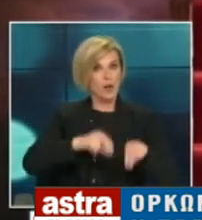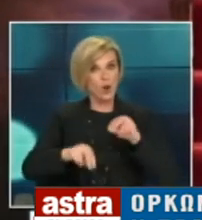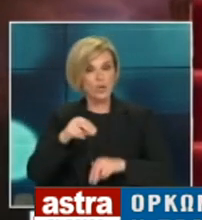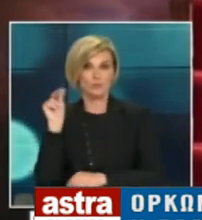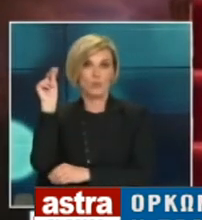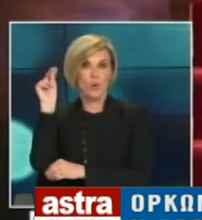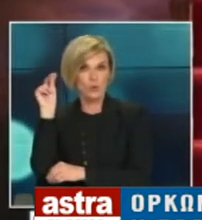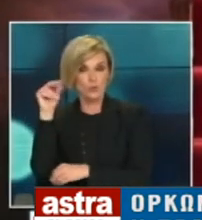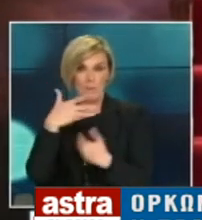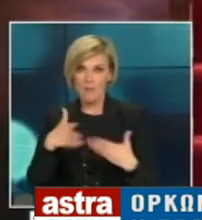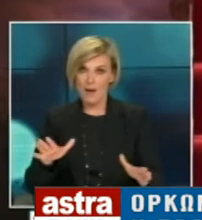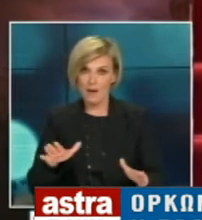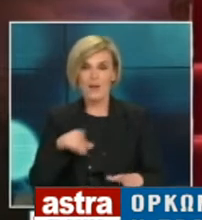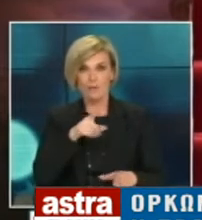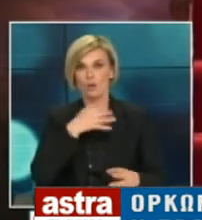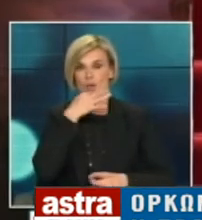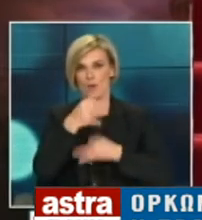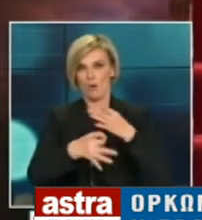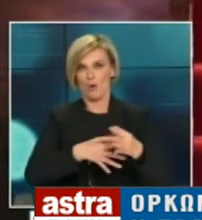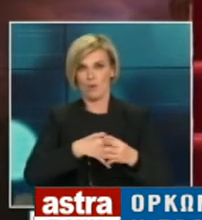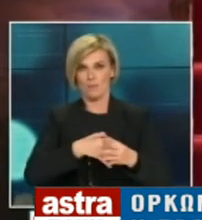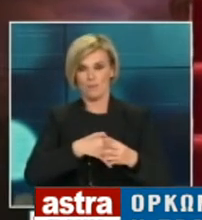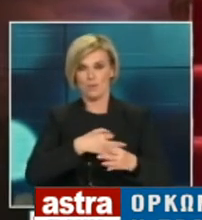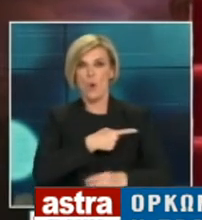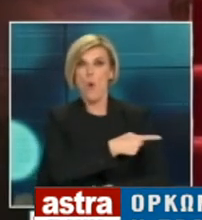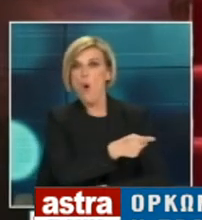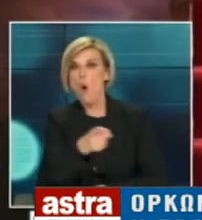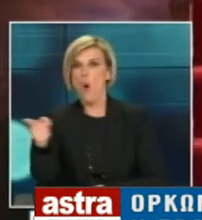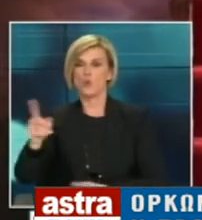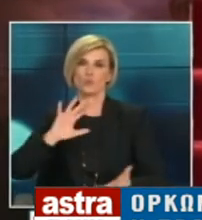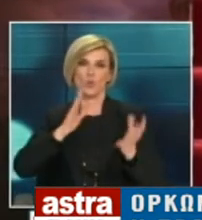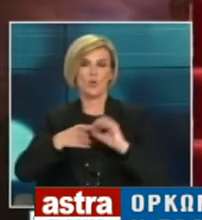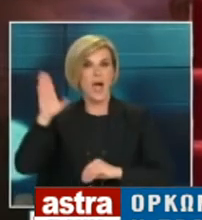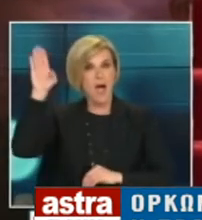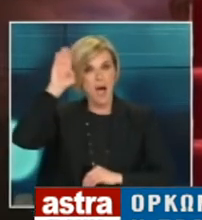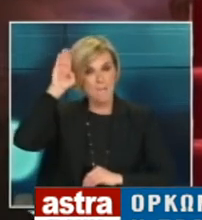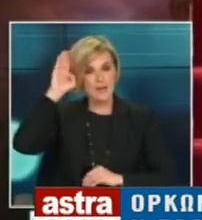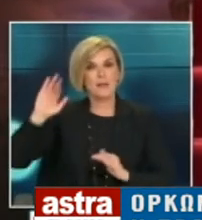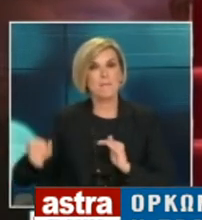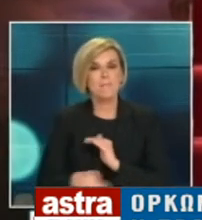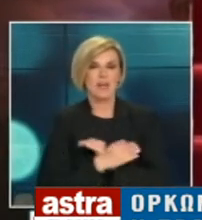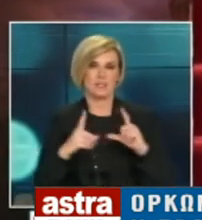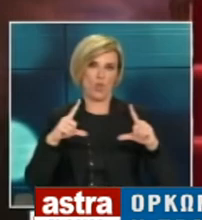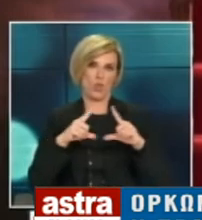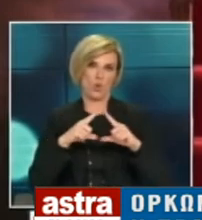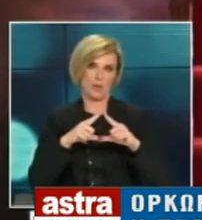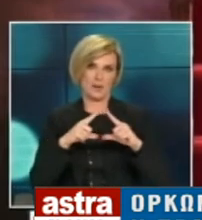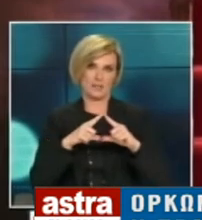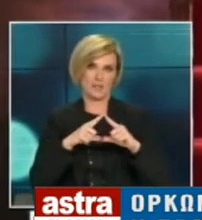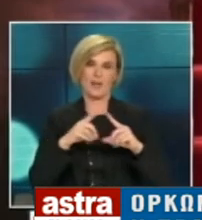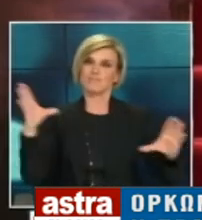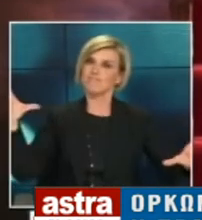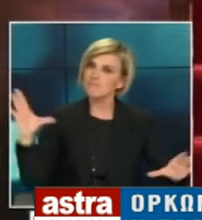Αυτό λοιπόν είναι το μήνυμά μου προς όλους εκτός των συνόρων. Η Αμερική δοκιμάστηκε και έχουμε βγει